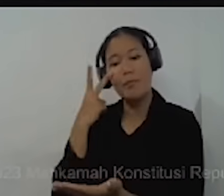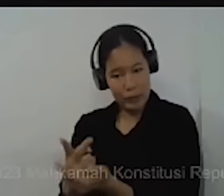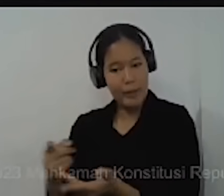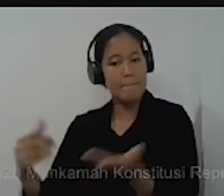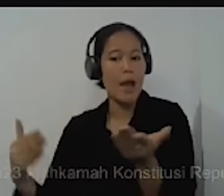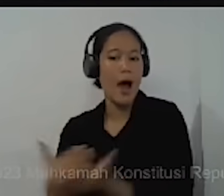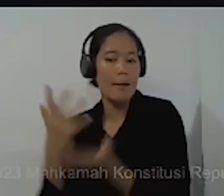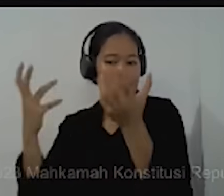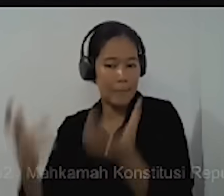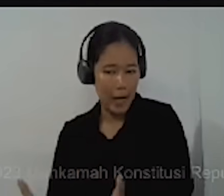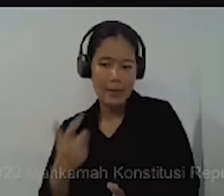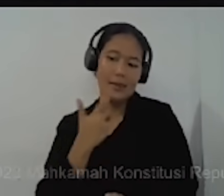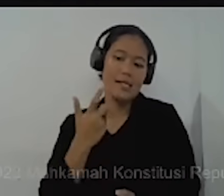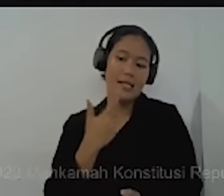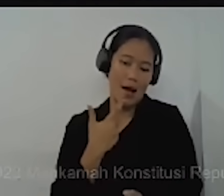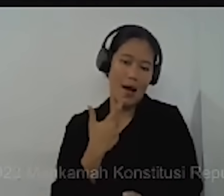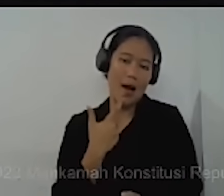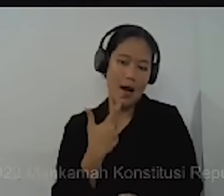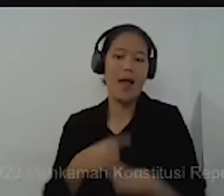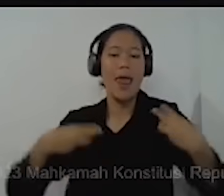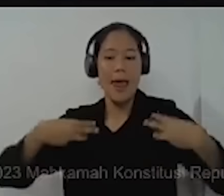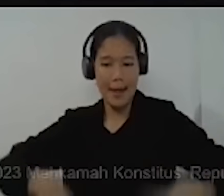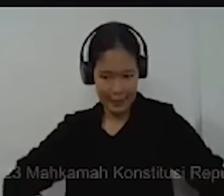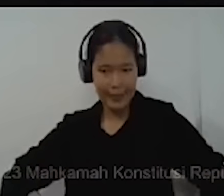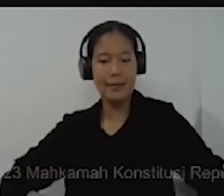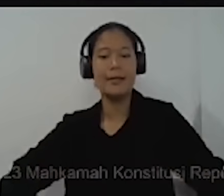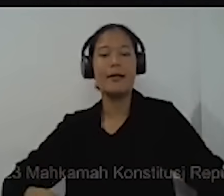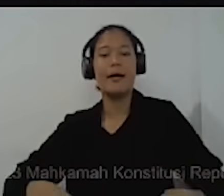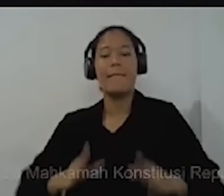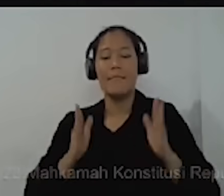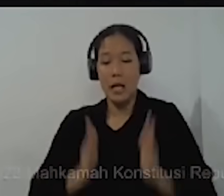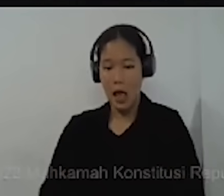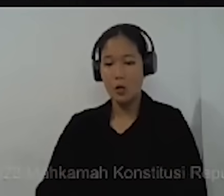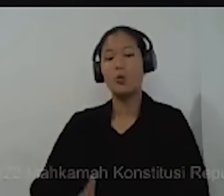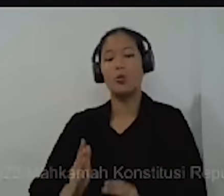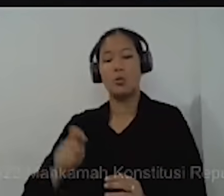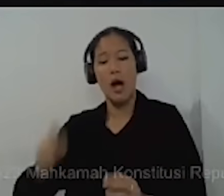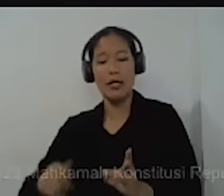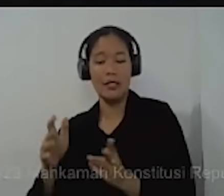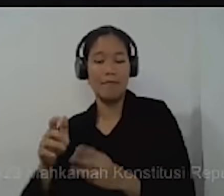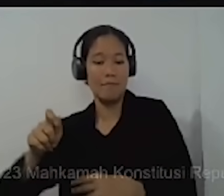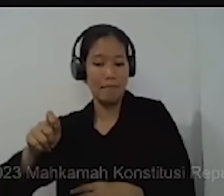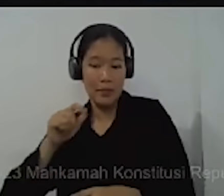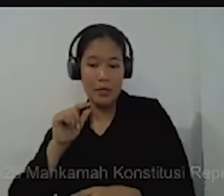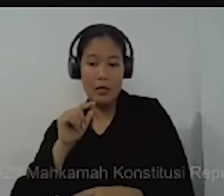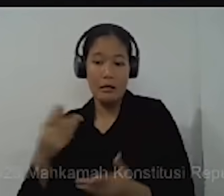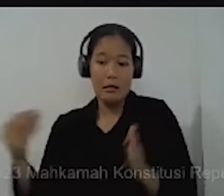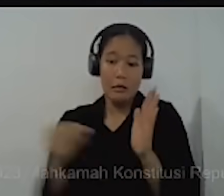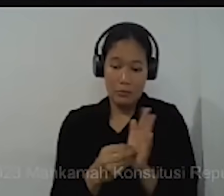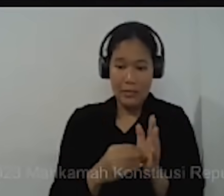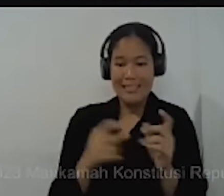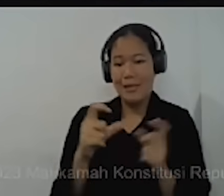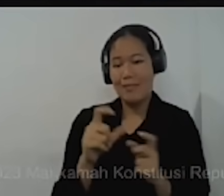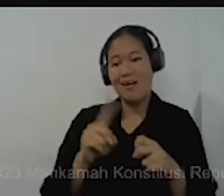pelanggaran berat terhadap kode etik dan perilaku hakim konstitusi sebagaimana tertuang dalam